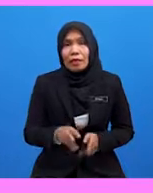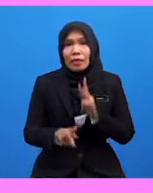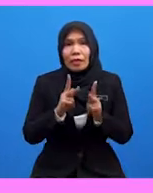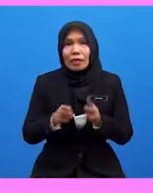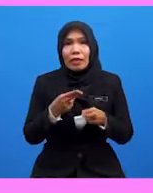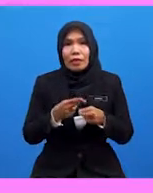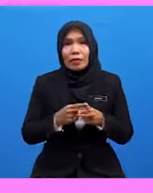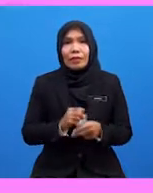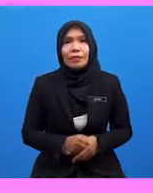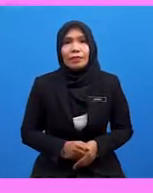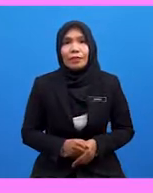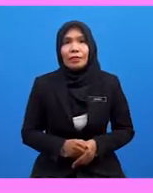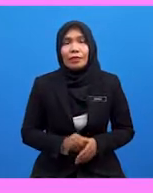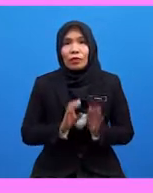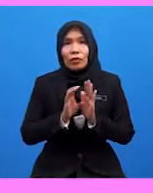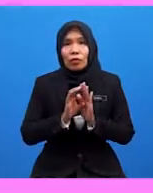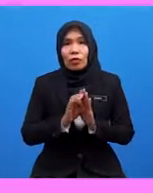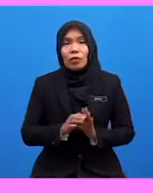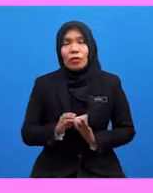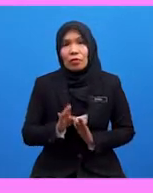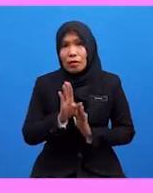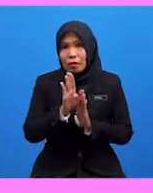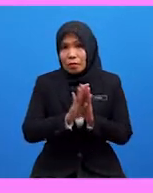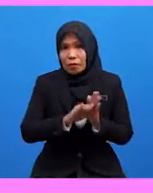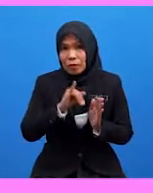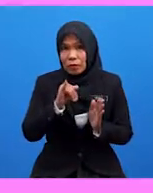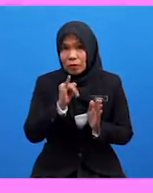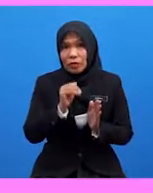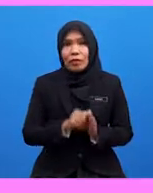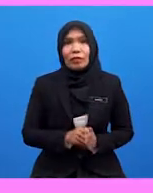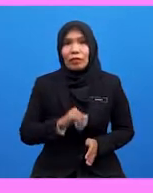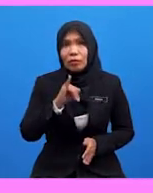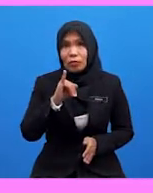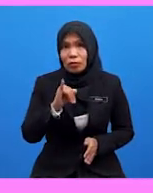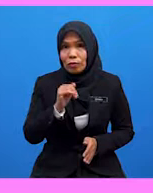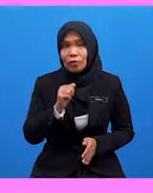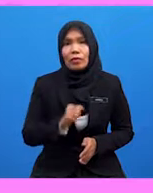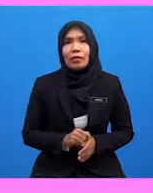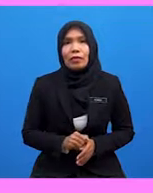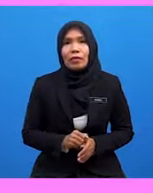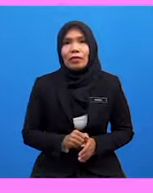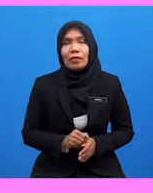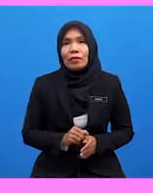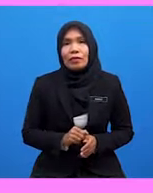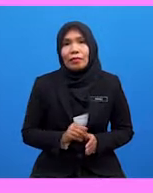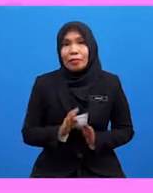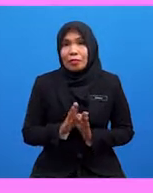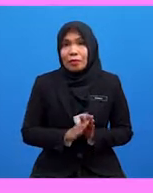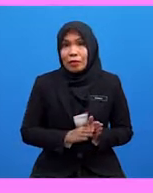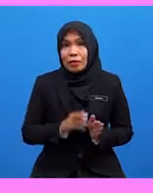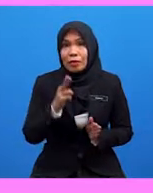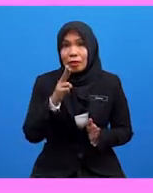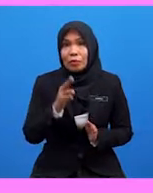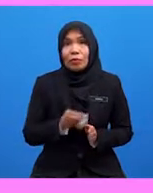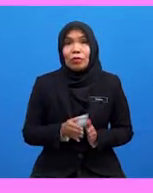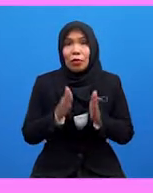nama. Contoh, berjuta-juta ke seratus. Contoh ayat, beribu-ribu orang berkunjung ke